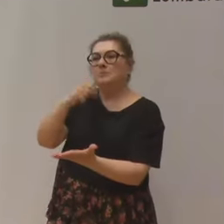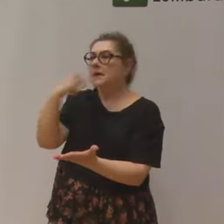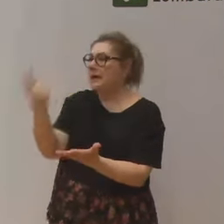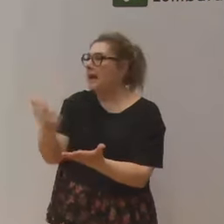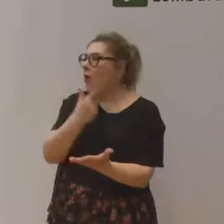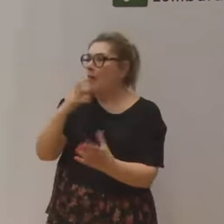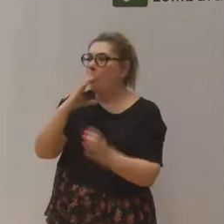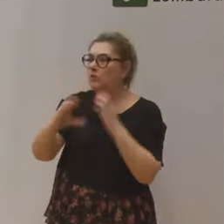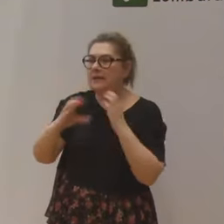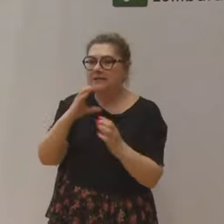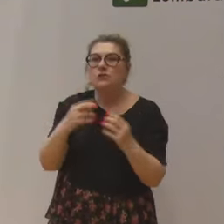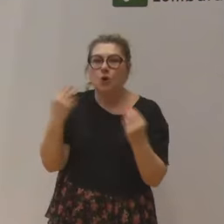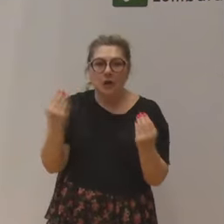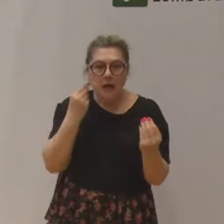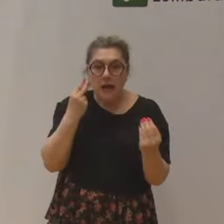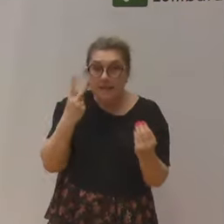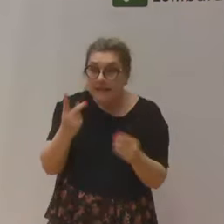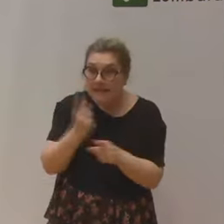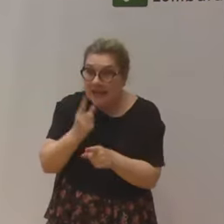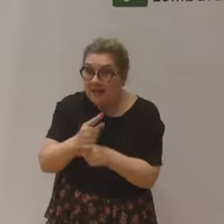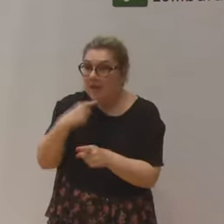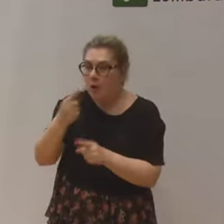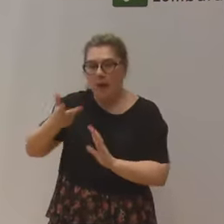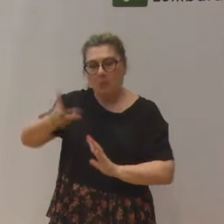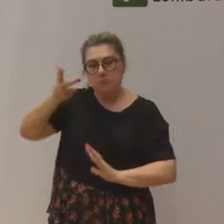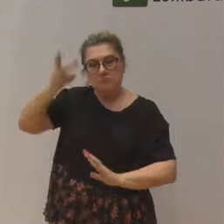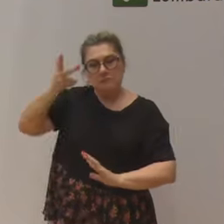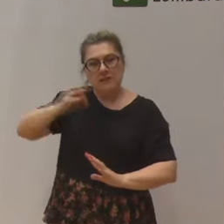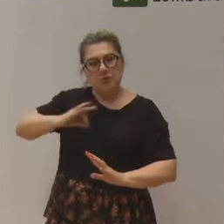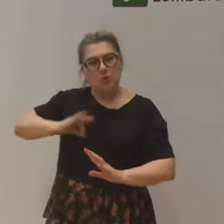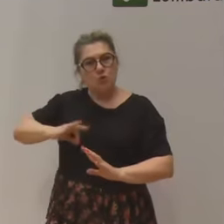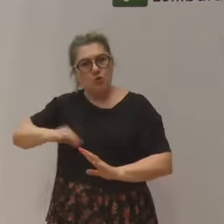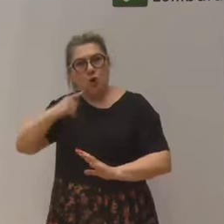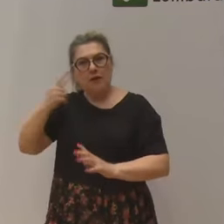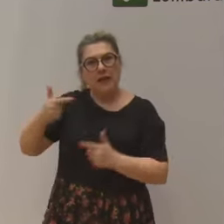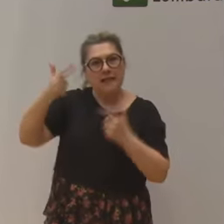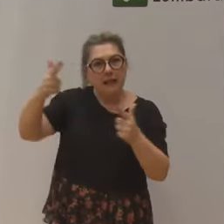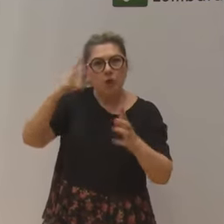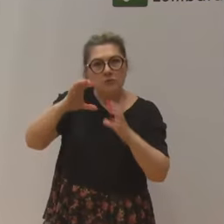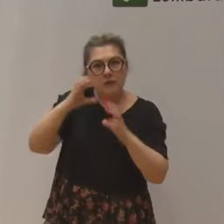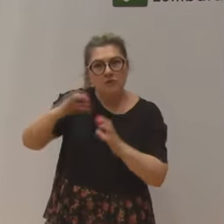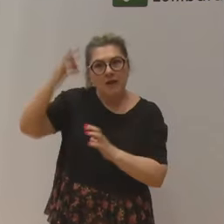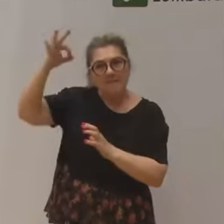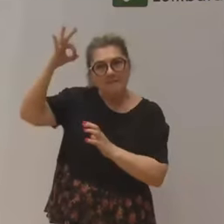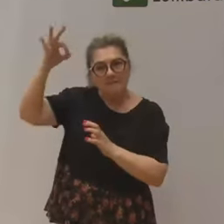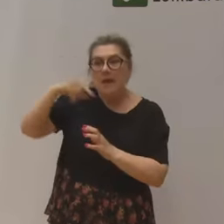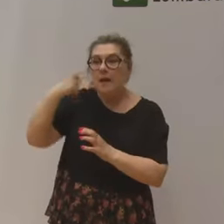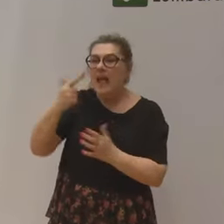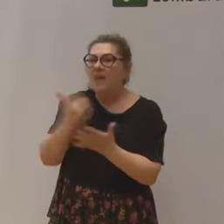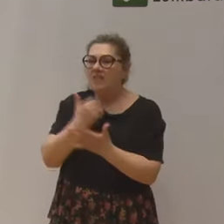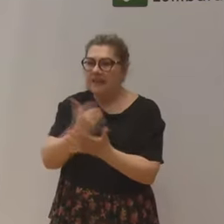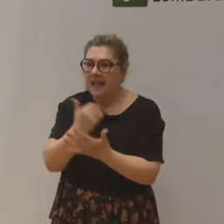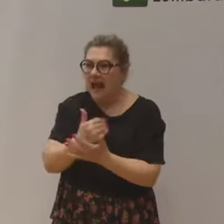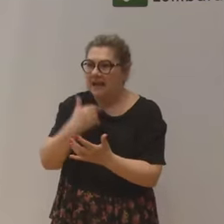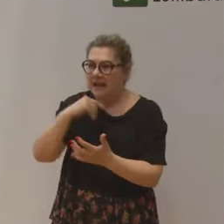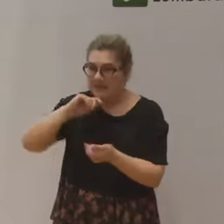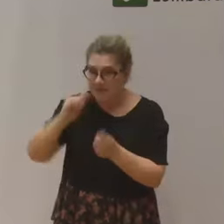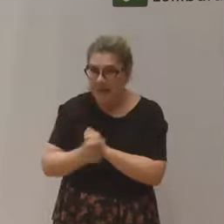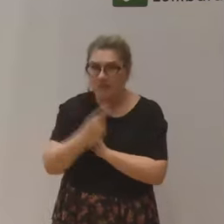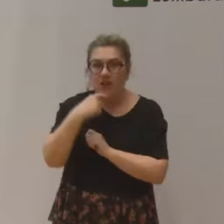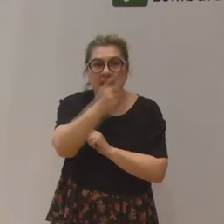certi casi, deve avere l'autorevolezza delle istituzioni e quindi evitare che ci possano